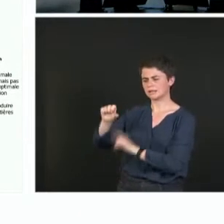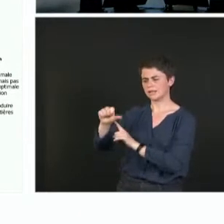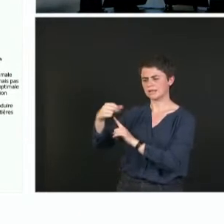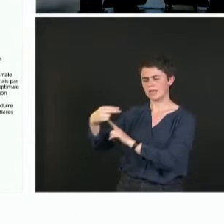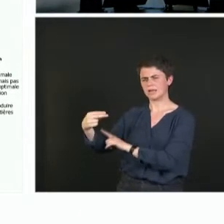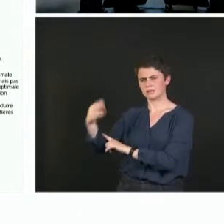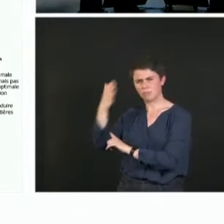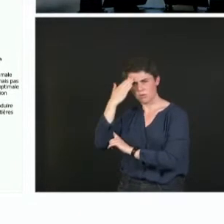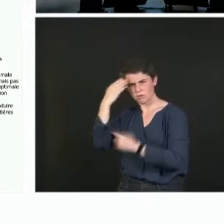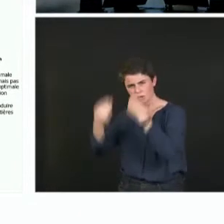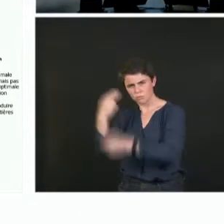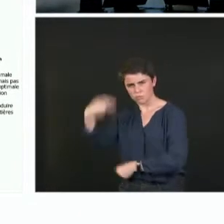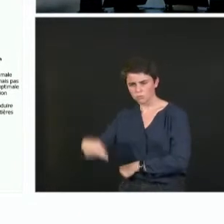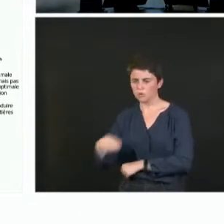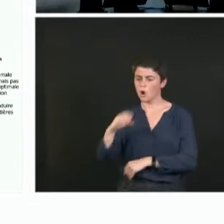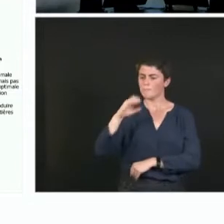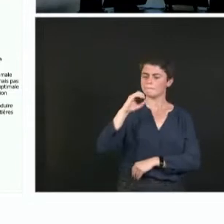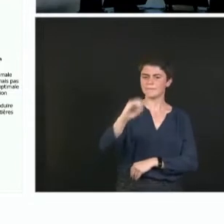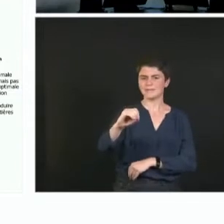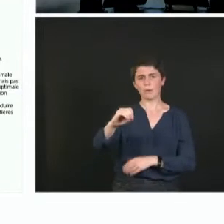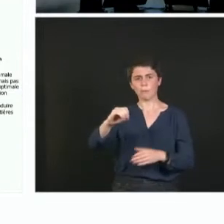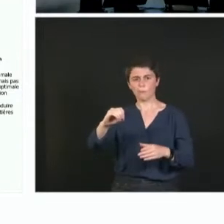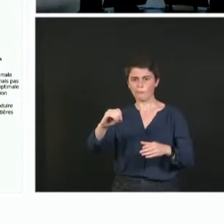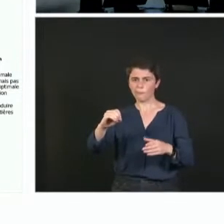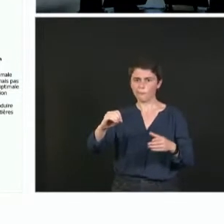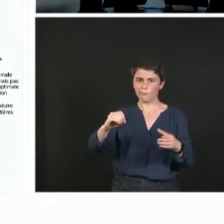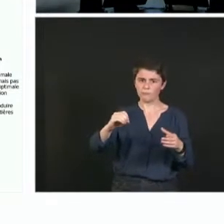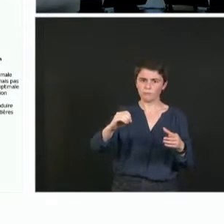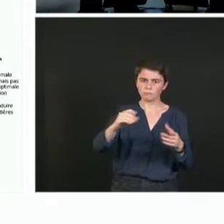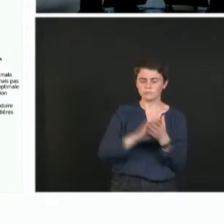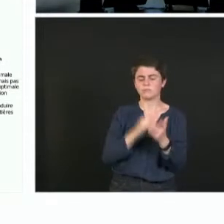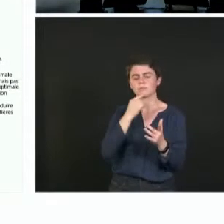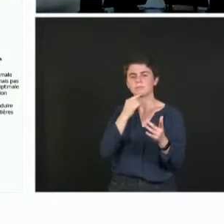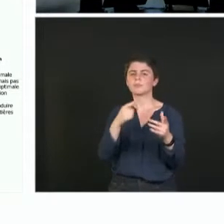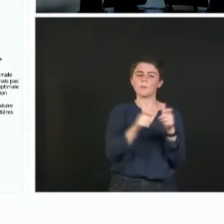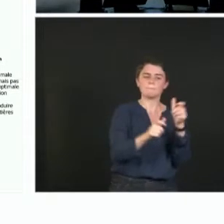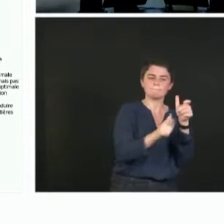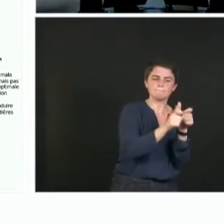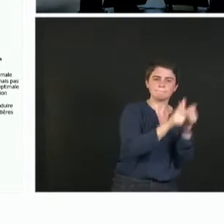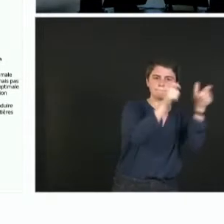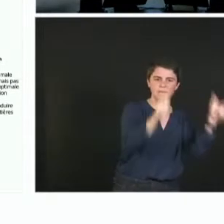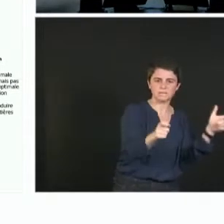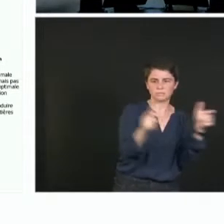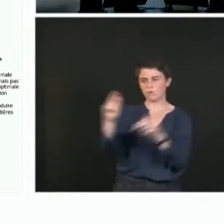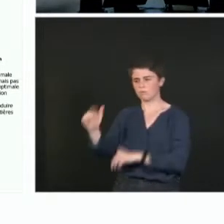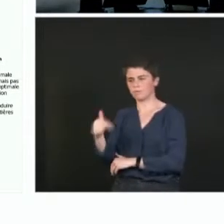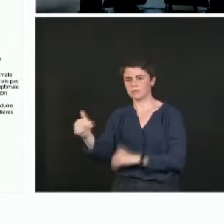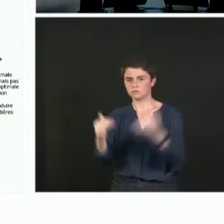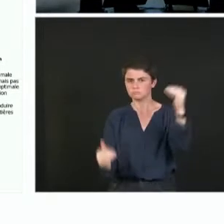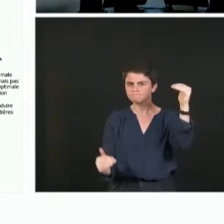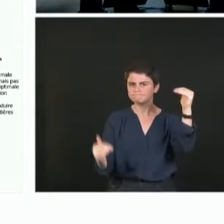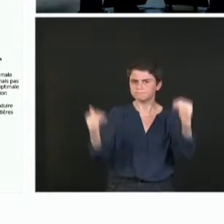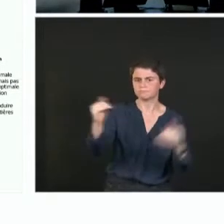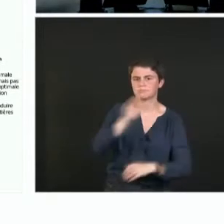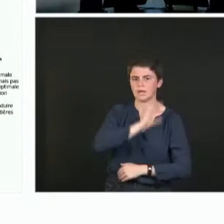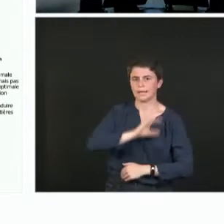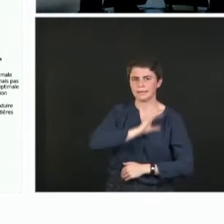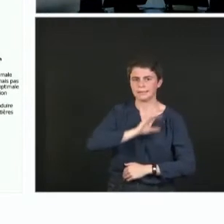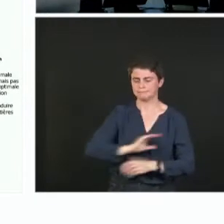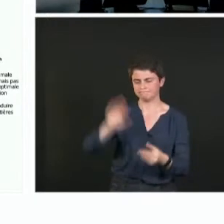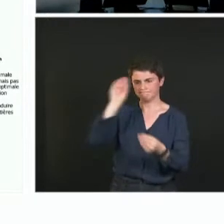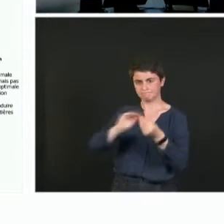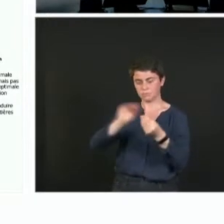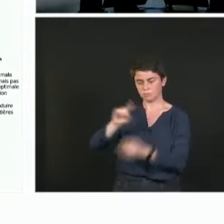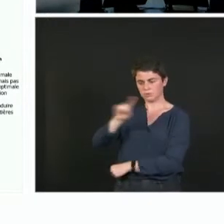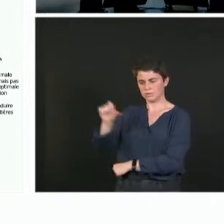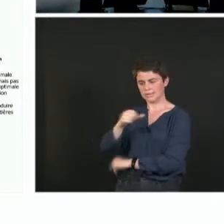zéro artificialisation nette. Est-ce que cet outil va permettre justement de pouvoir sauver